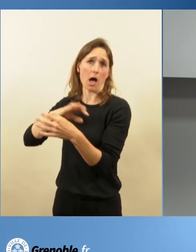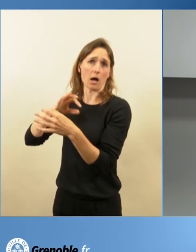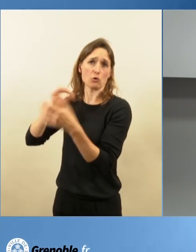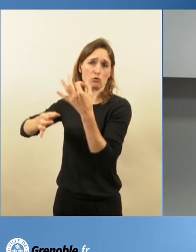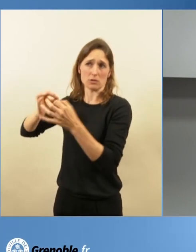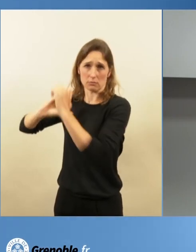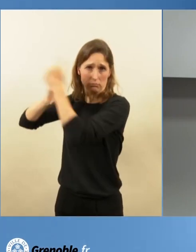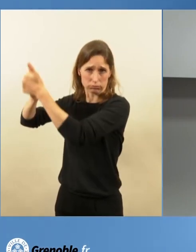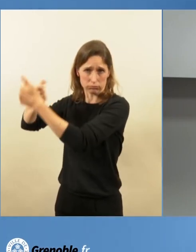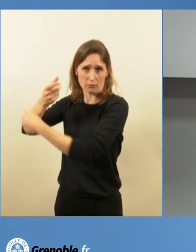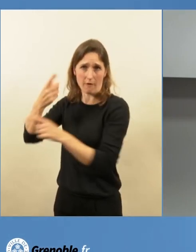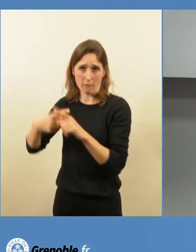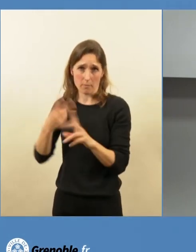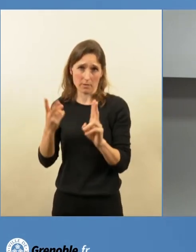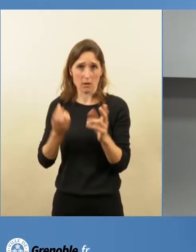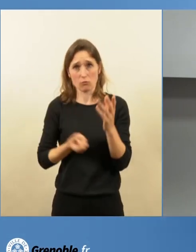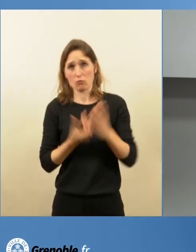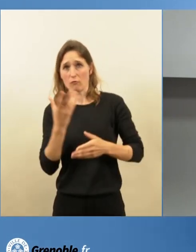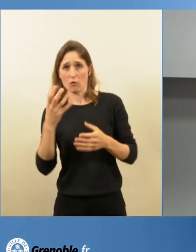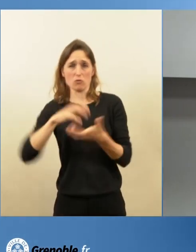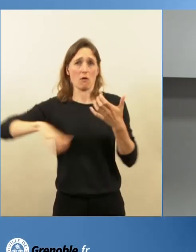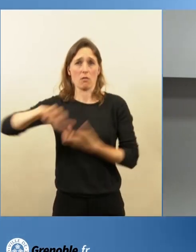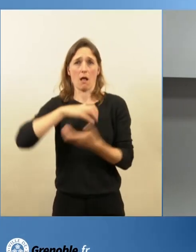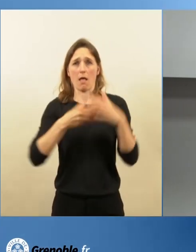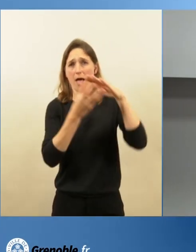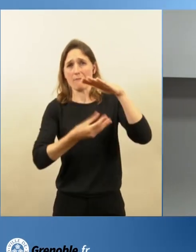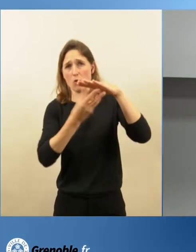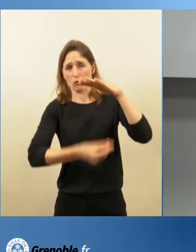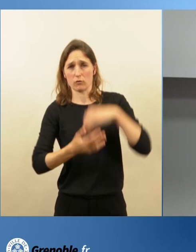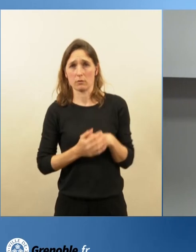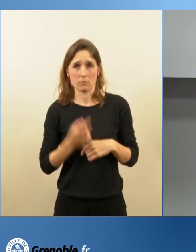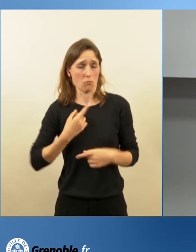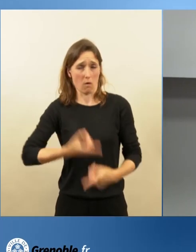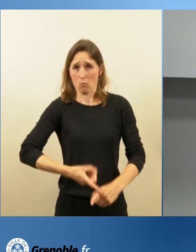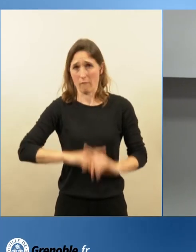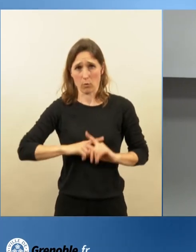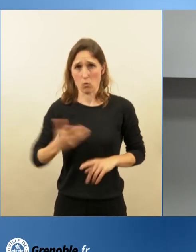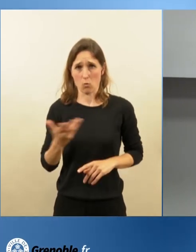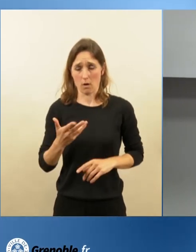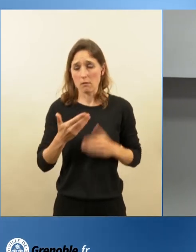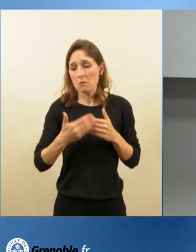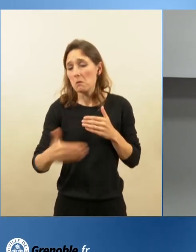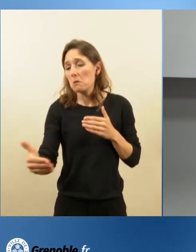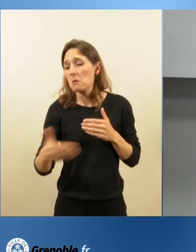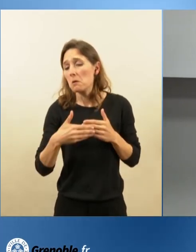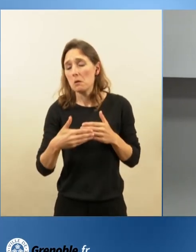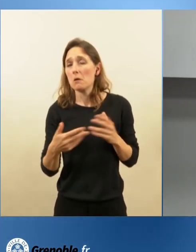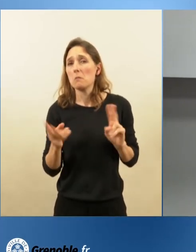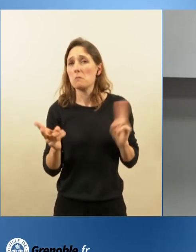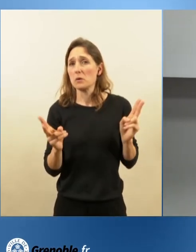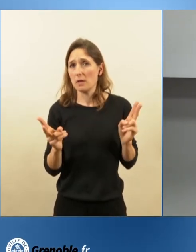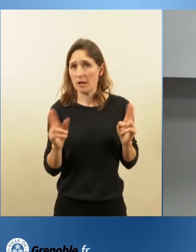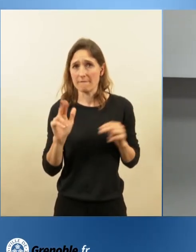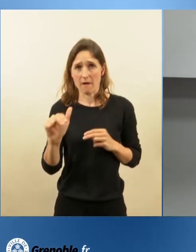sera le nouveau scandale de l'amiante et je suis convaincu que dans pas très longtemps il y aura